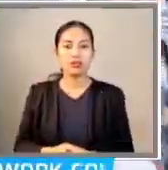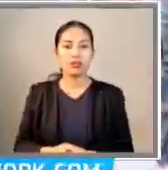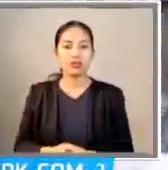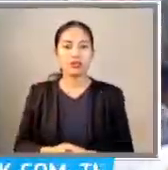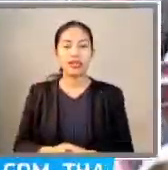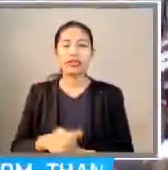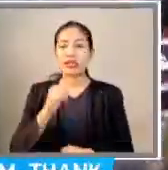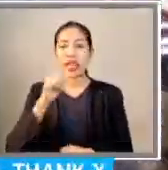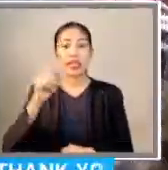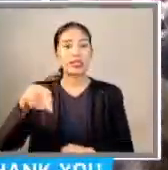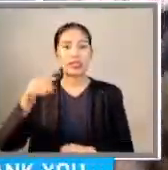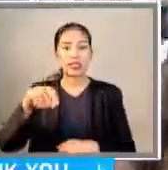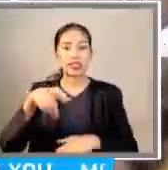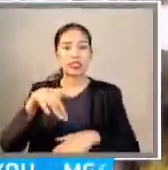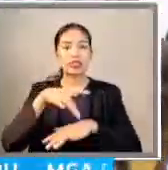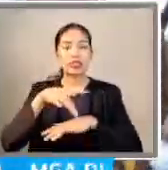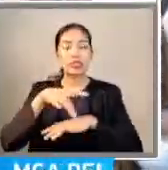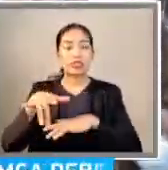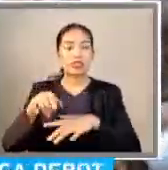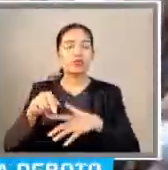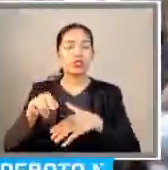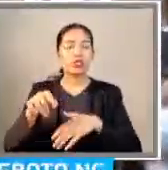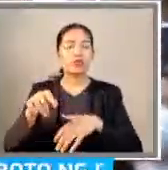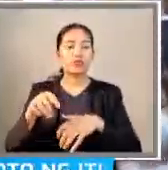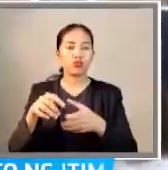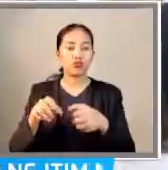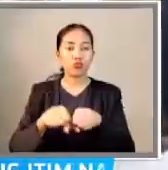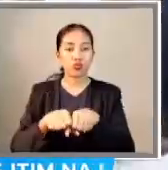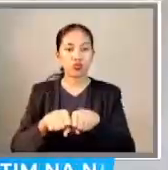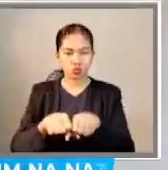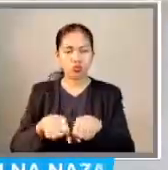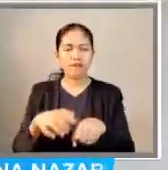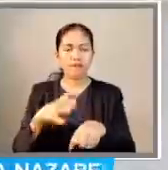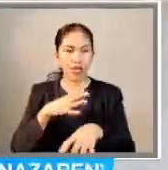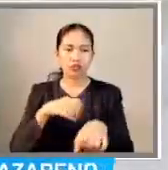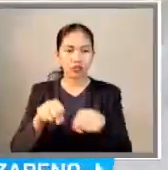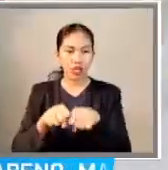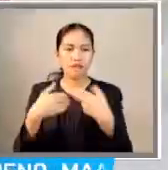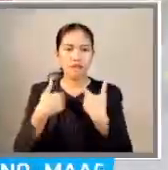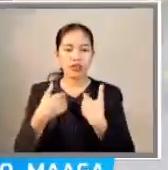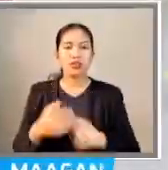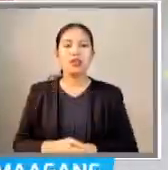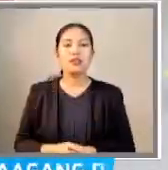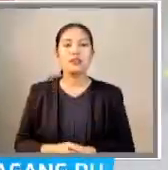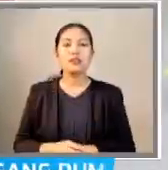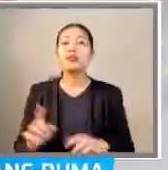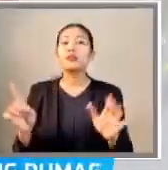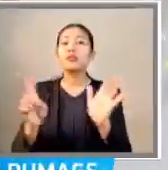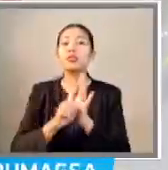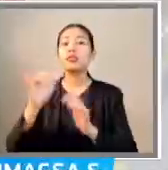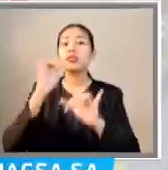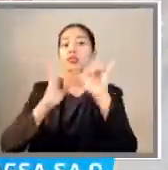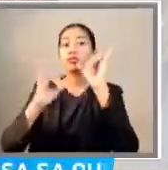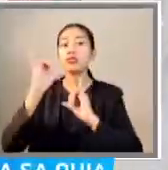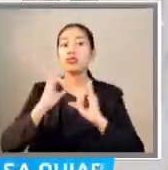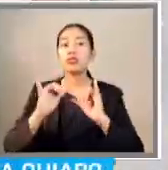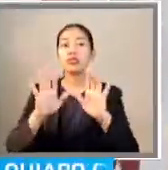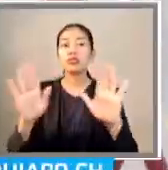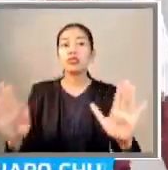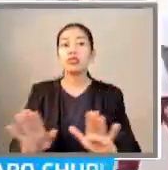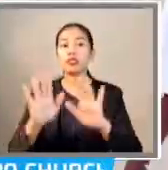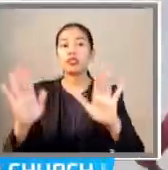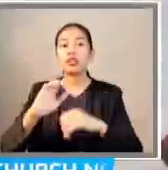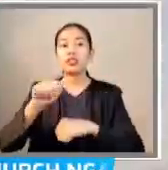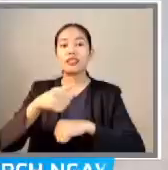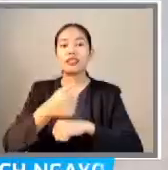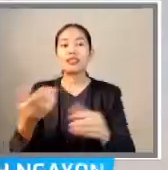of Faith. Samantala, paalala po ng Manila LGU, may liquor ban na ipatutupad sa Linggo sa lungsod dito po sa Maynila mula